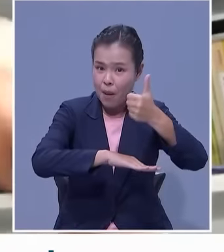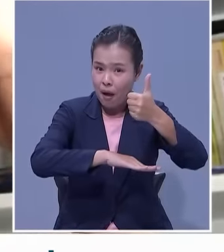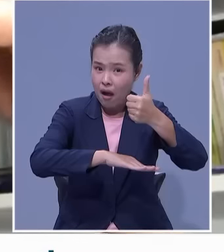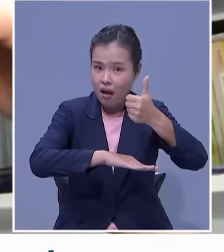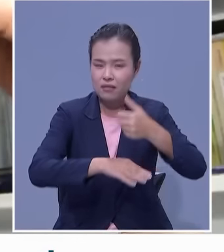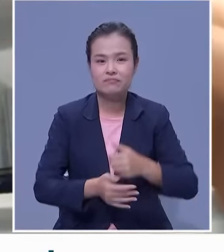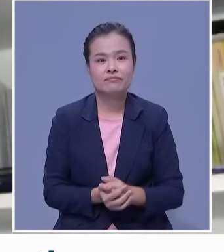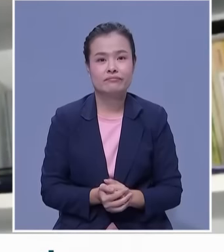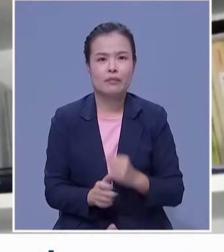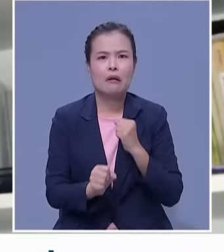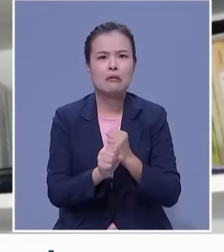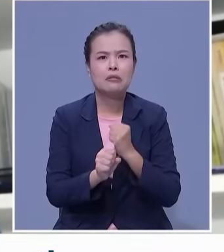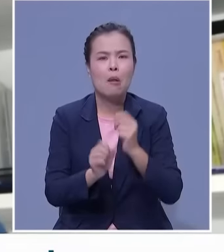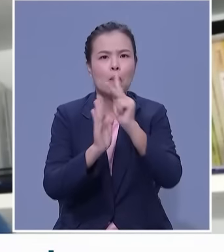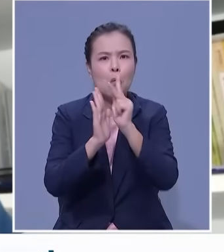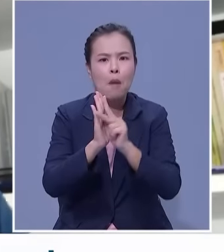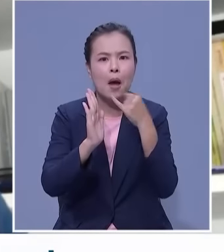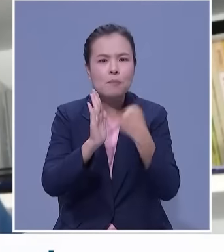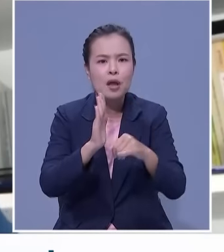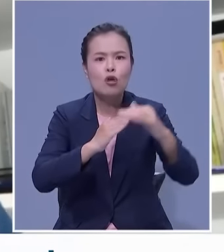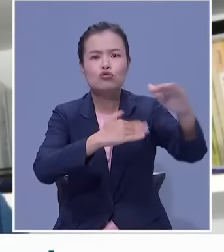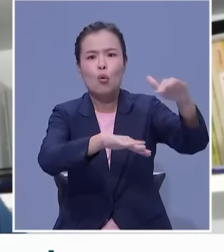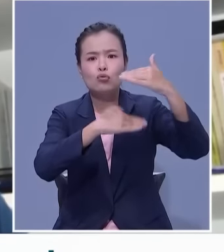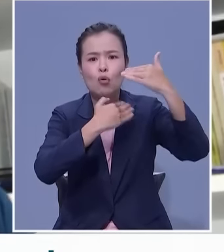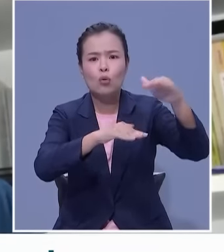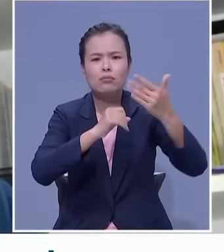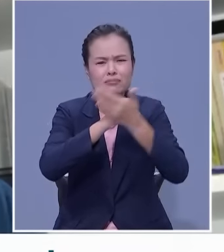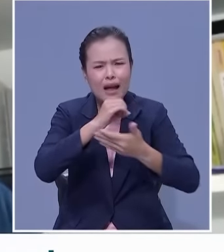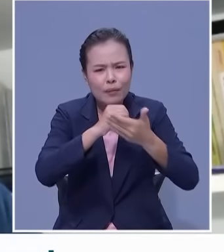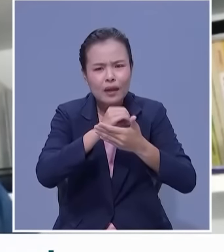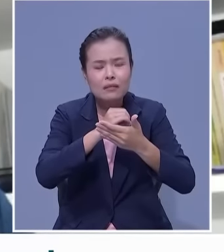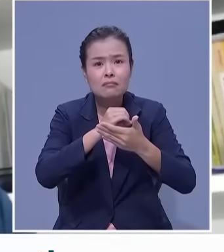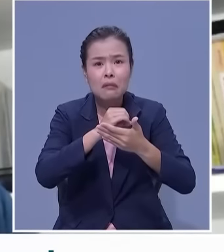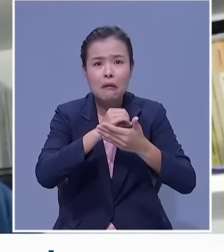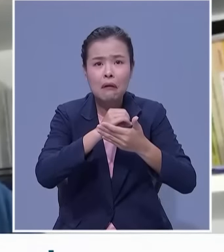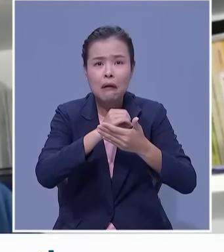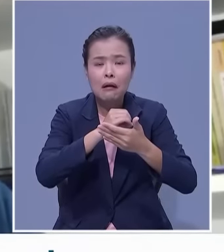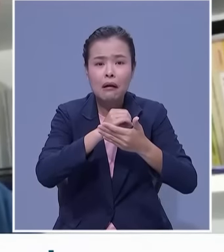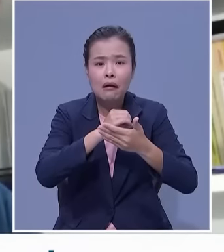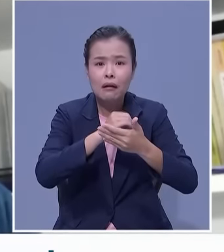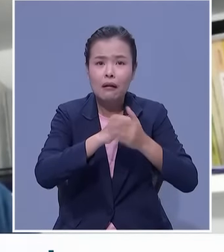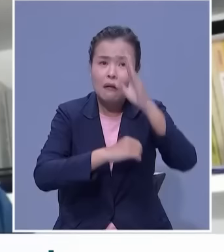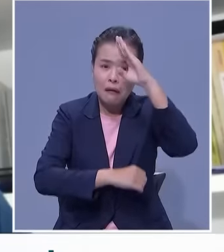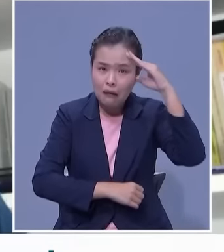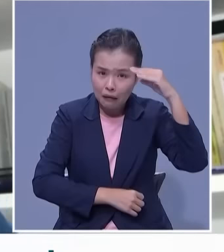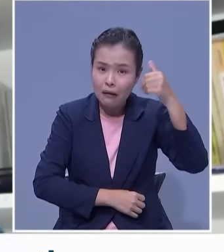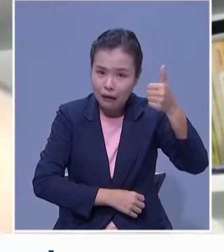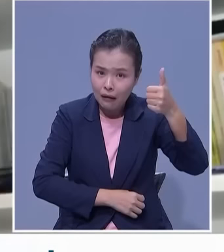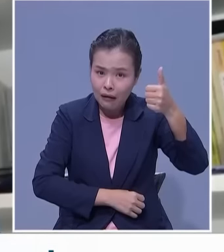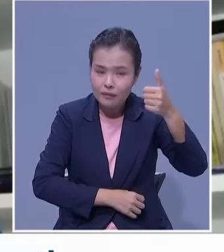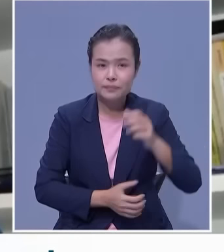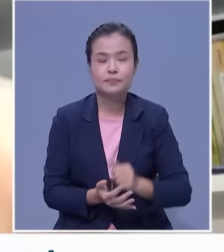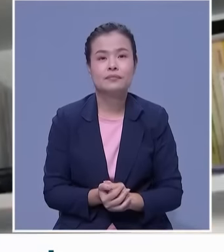นะนะครับทำผิดกฎหมายส่งออกนำเข้ายาเสพติดอย่างเงี้ยมันควรมั้ยล่ะอุงอิงถ้าอุงอิงก็เป็น